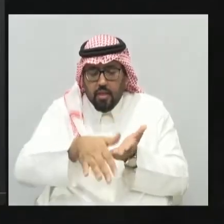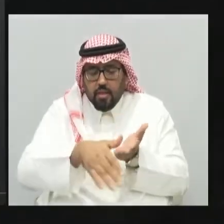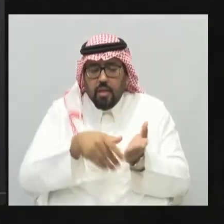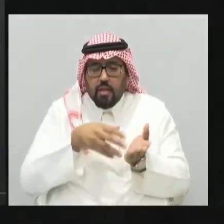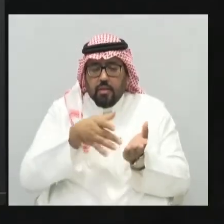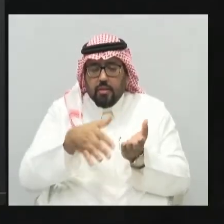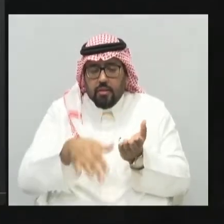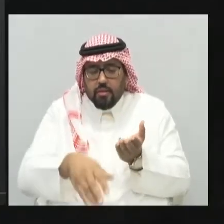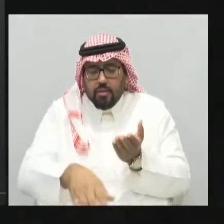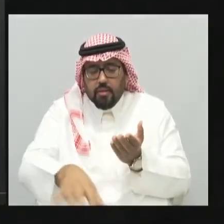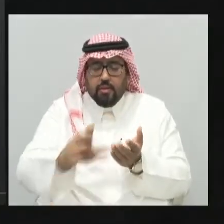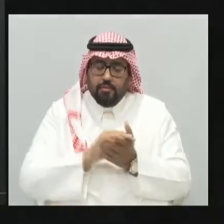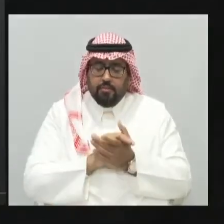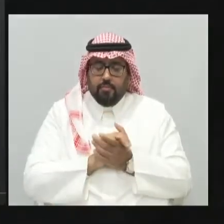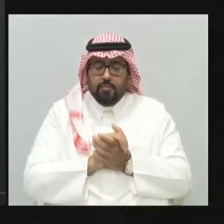فيه